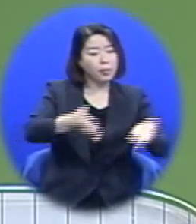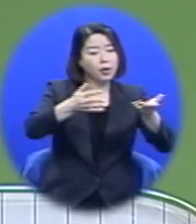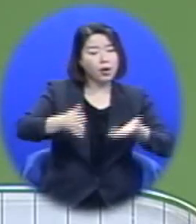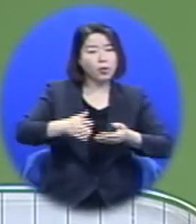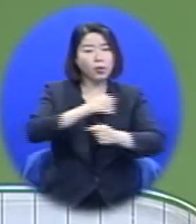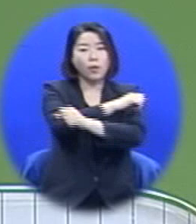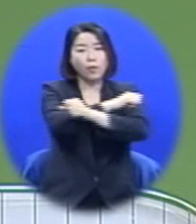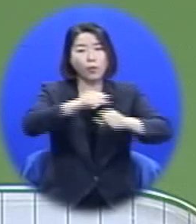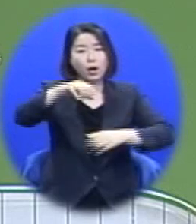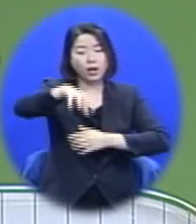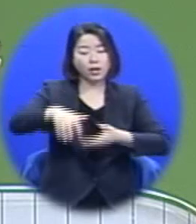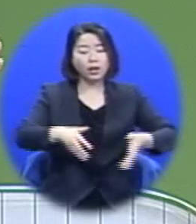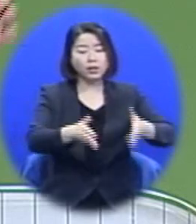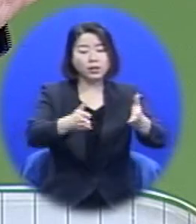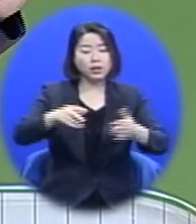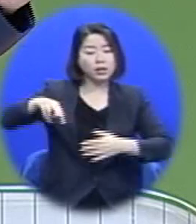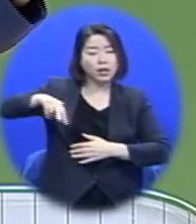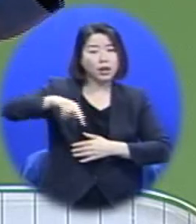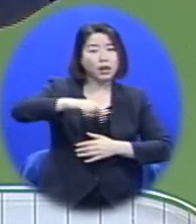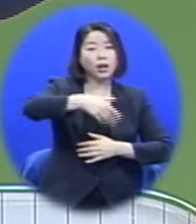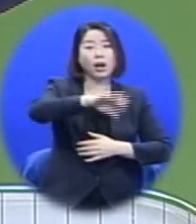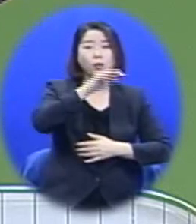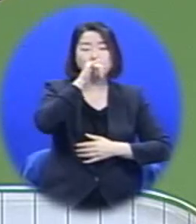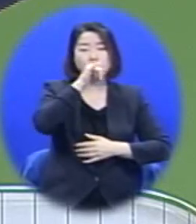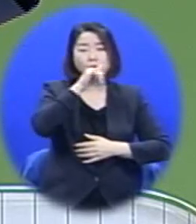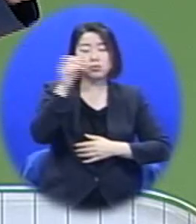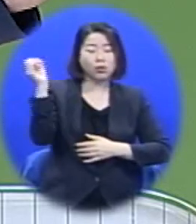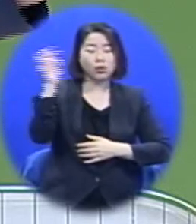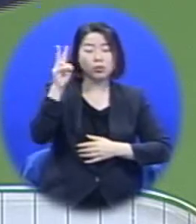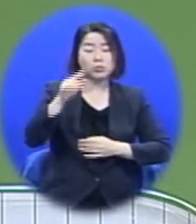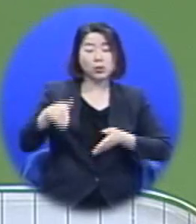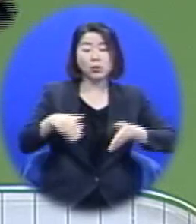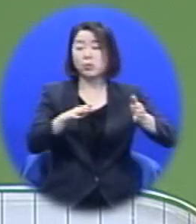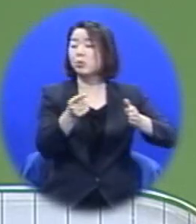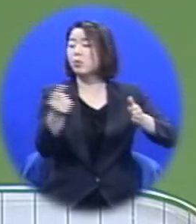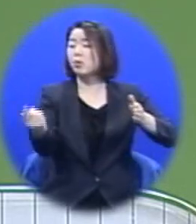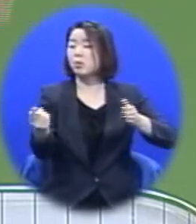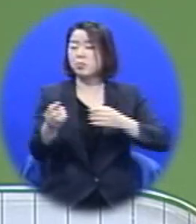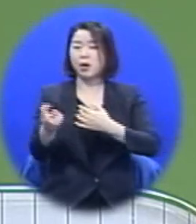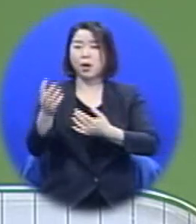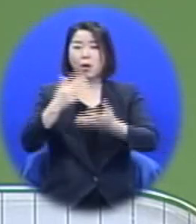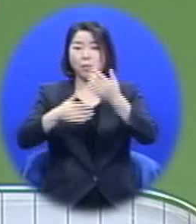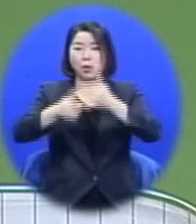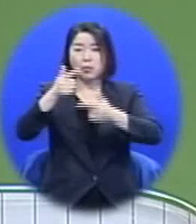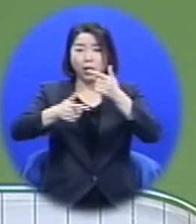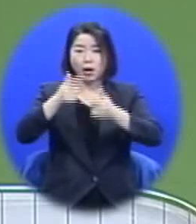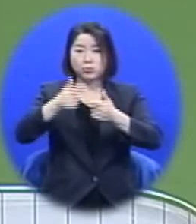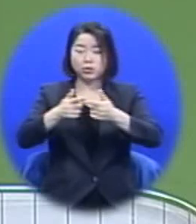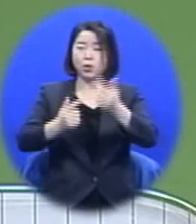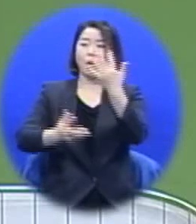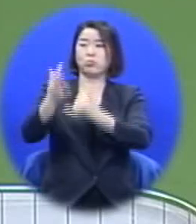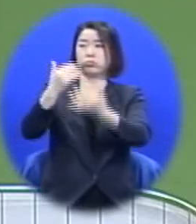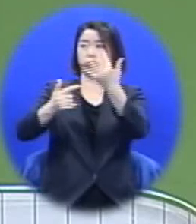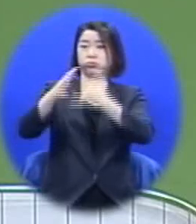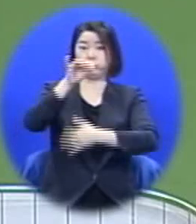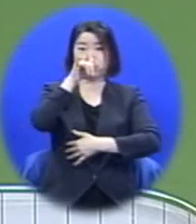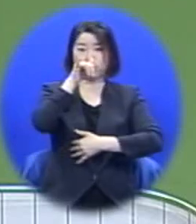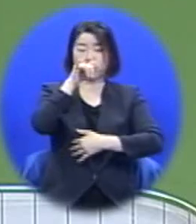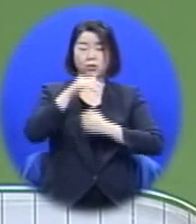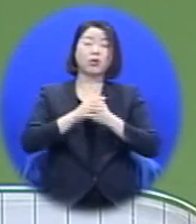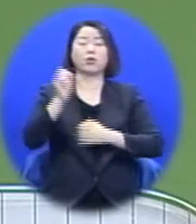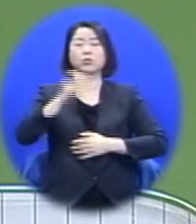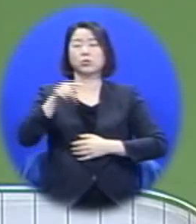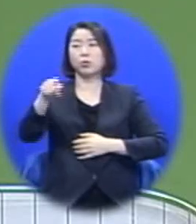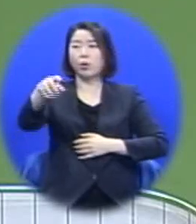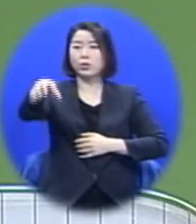있었습니다 그런데 갑자기 그 길 옆에 있는 덤불 나무에서 불이 붙었습니다 그리곤